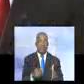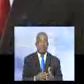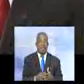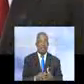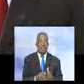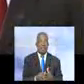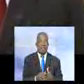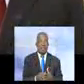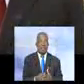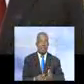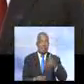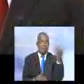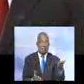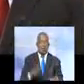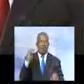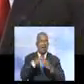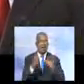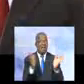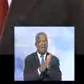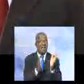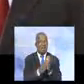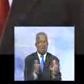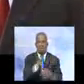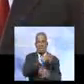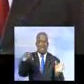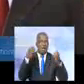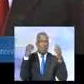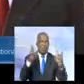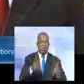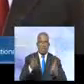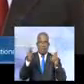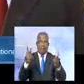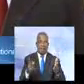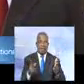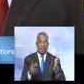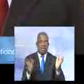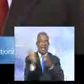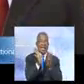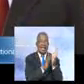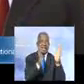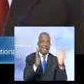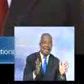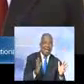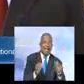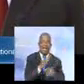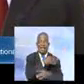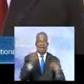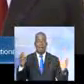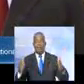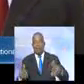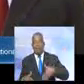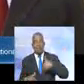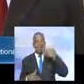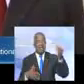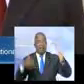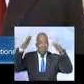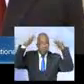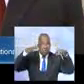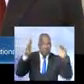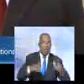La laïcité de l'école n'empêche pas que les autorités